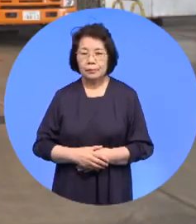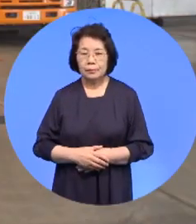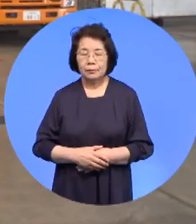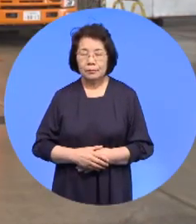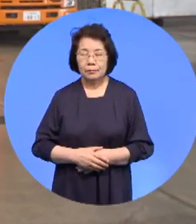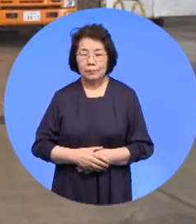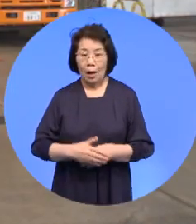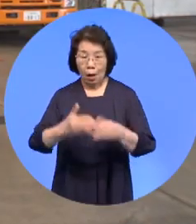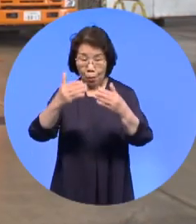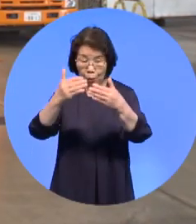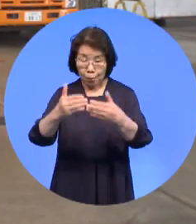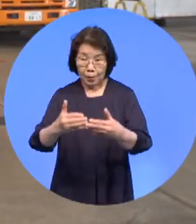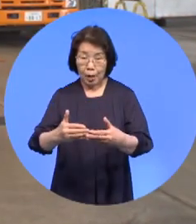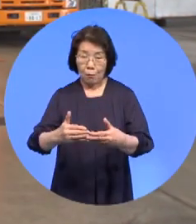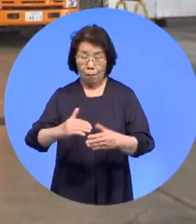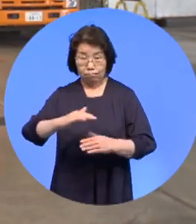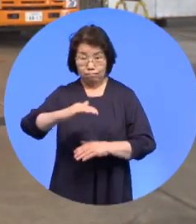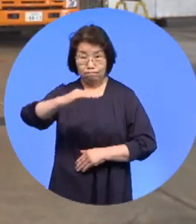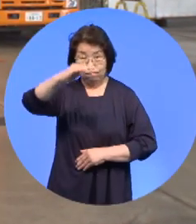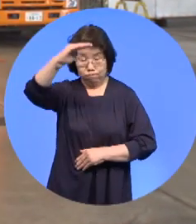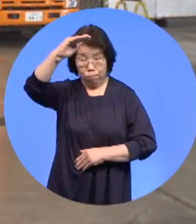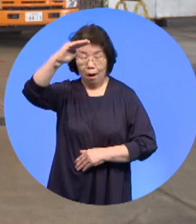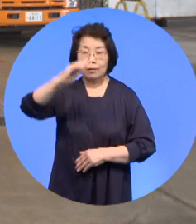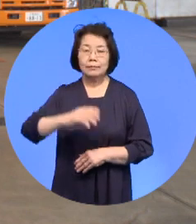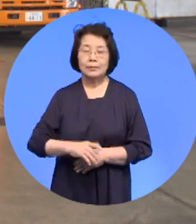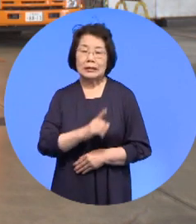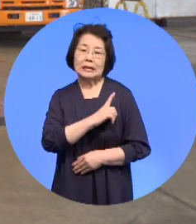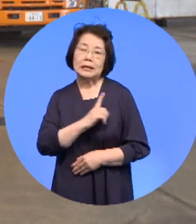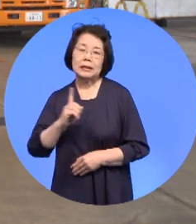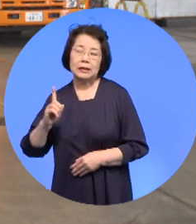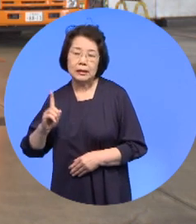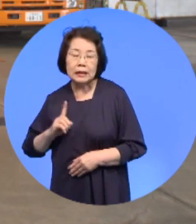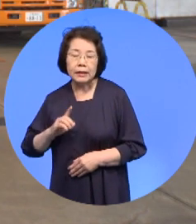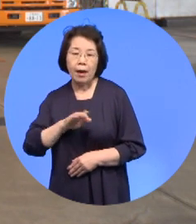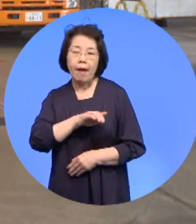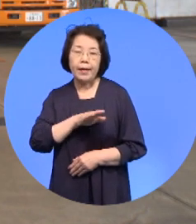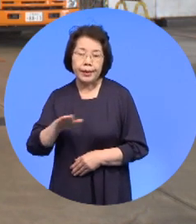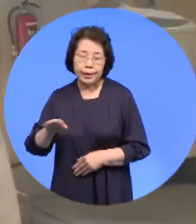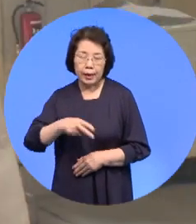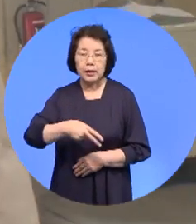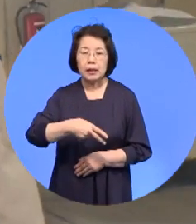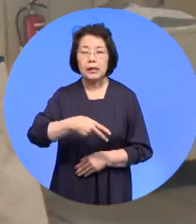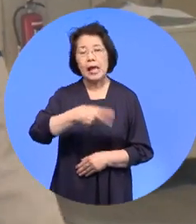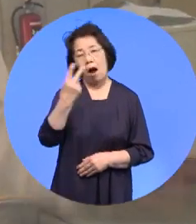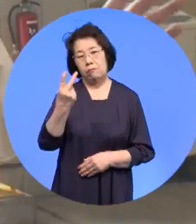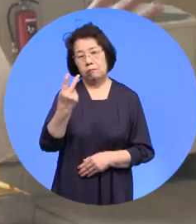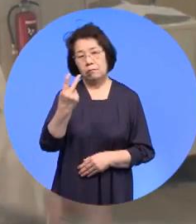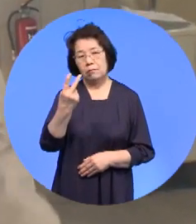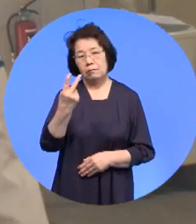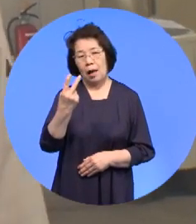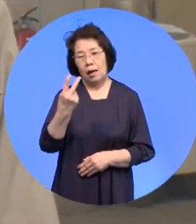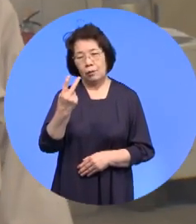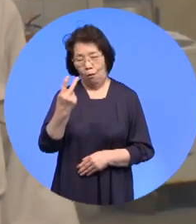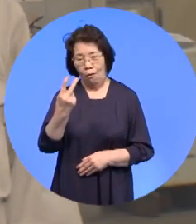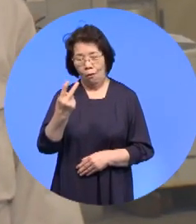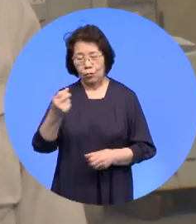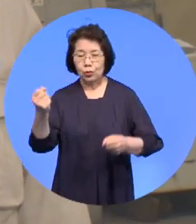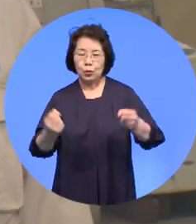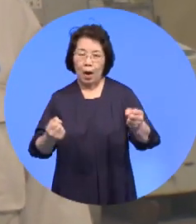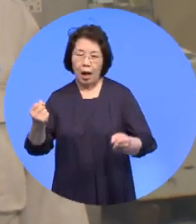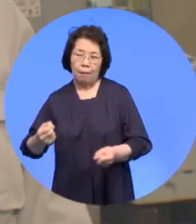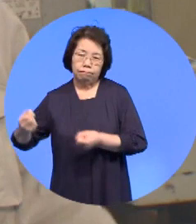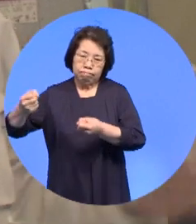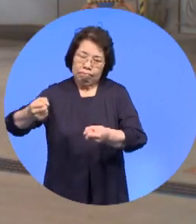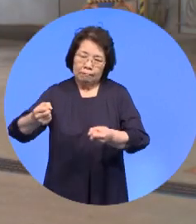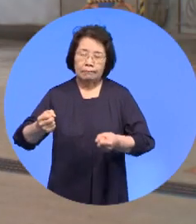大きくてここはですね1日だいたい平均で約200台のハイパッカー車がそんなに入ってい